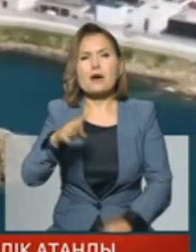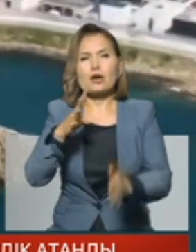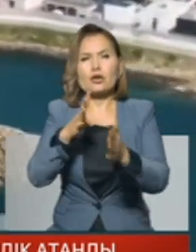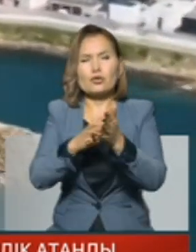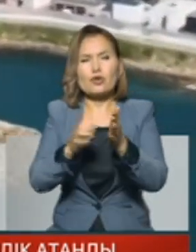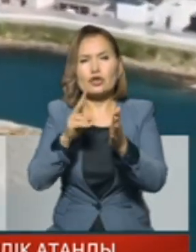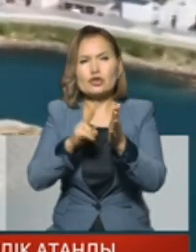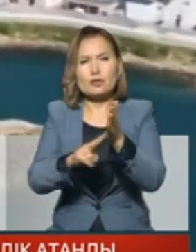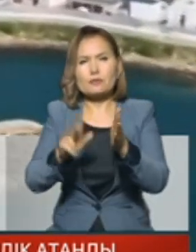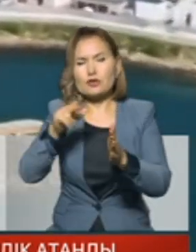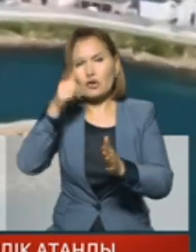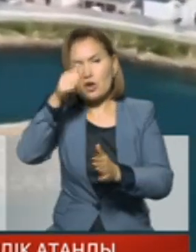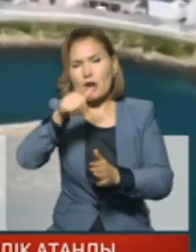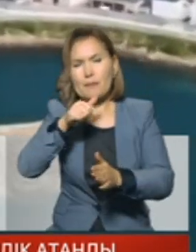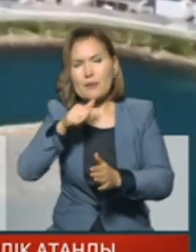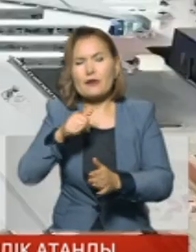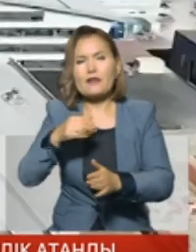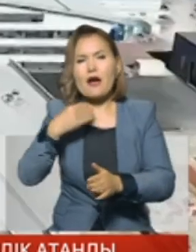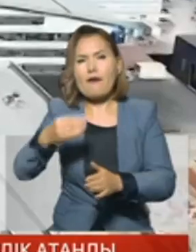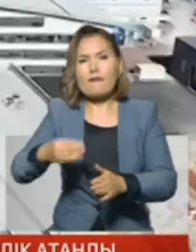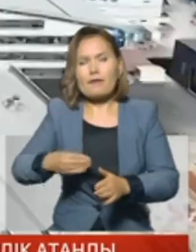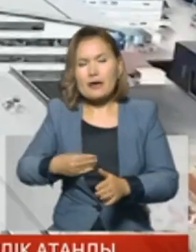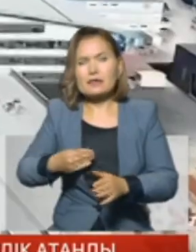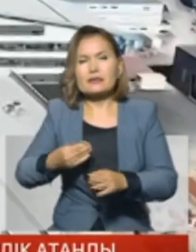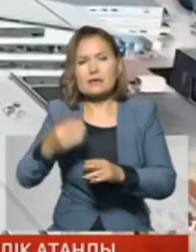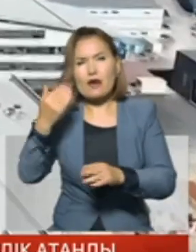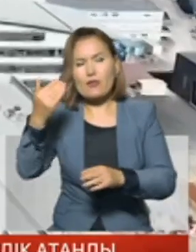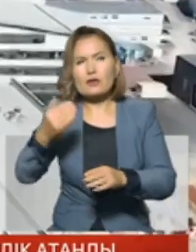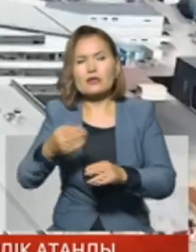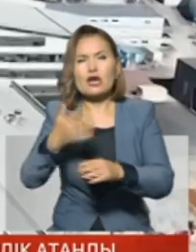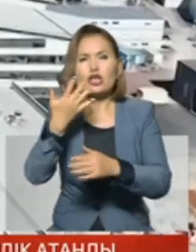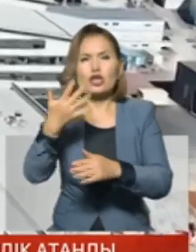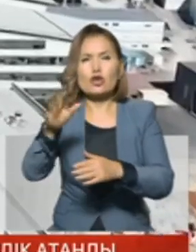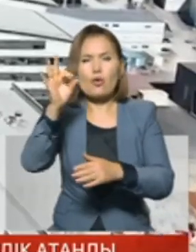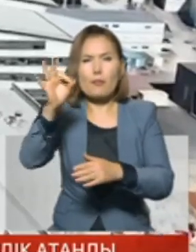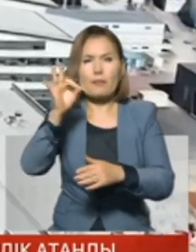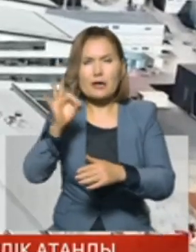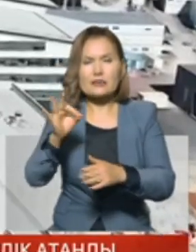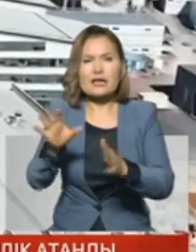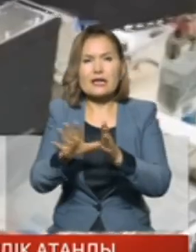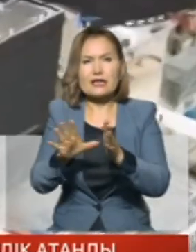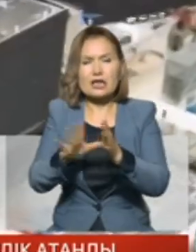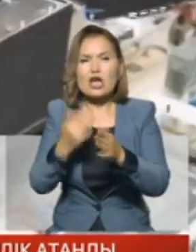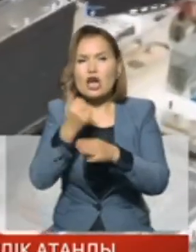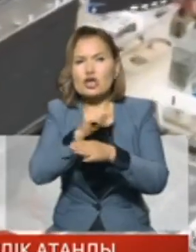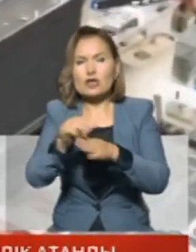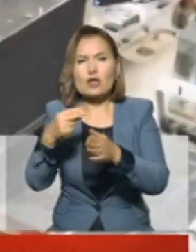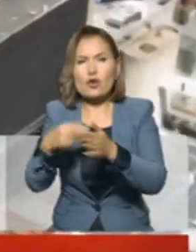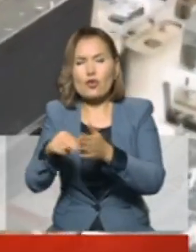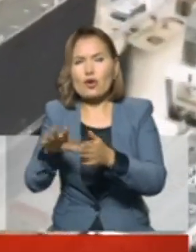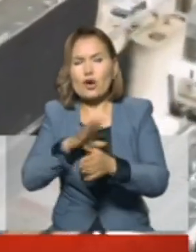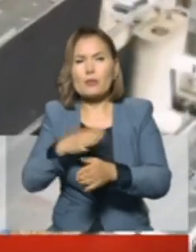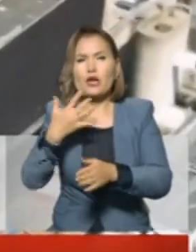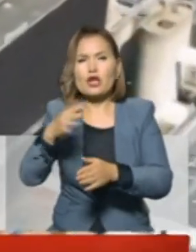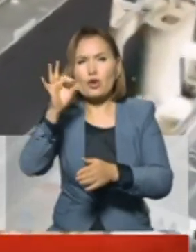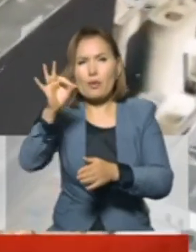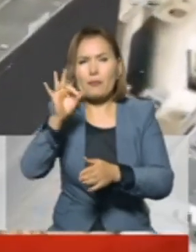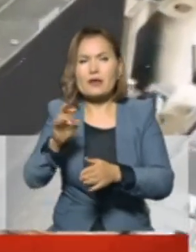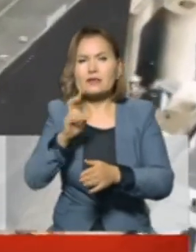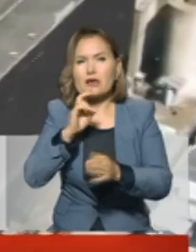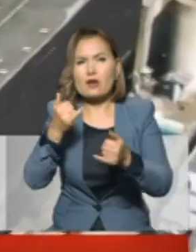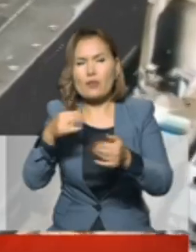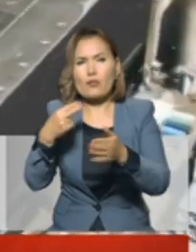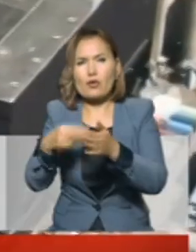1973 жылға дейін Франция электроэнергияның жартысын шетелден импорттап, жартысын мұнайдан алып келді. Сол жылы болған мұнай дағдарысынан кейін ел үкіметі